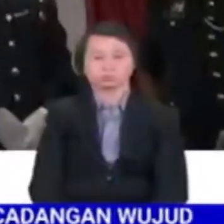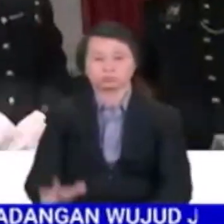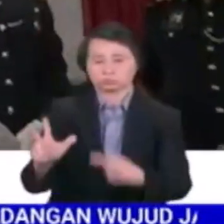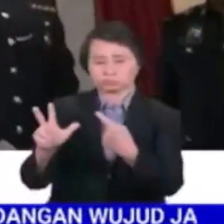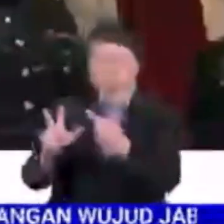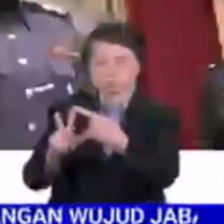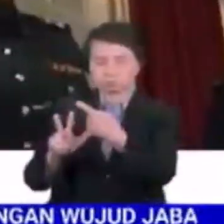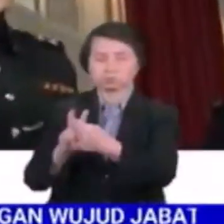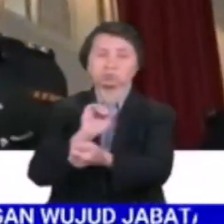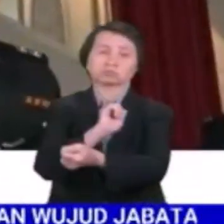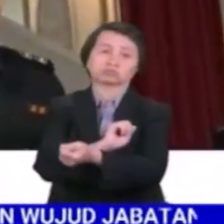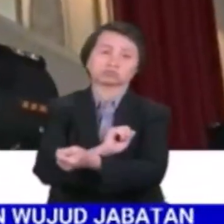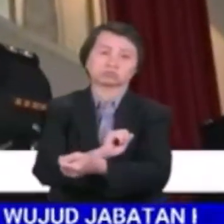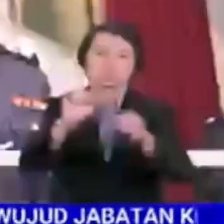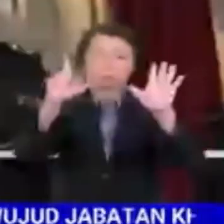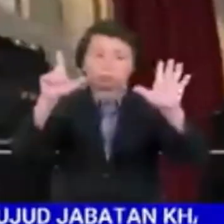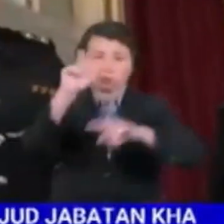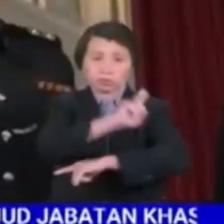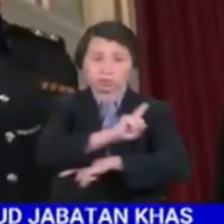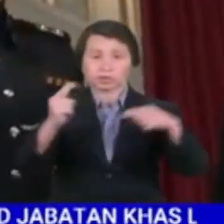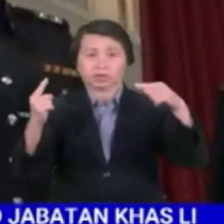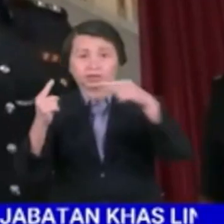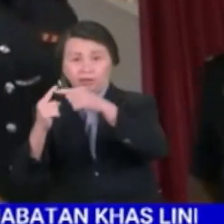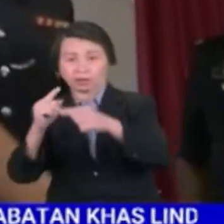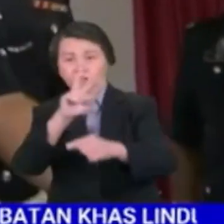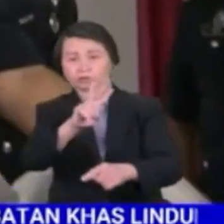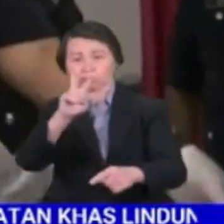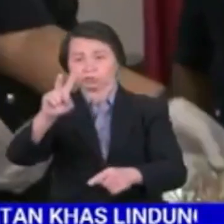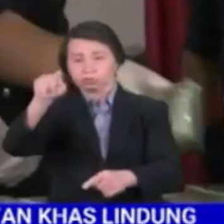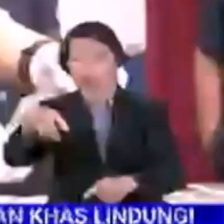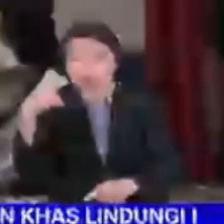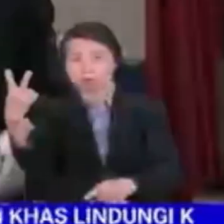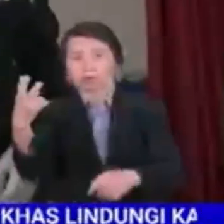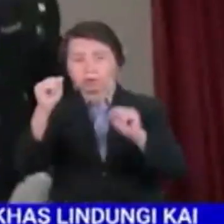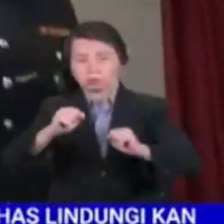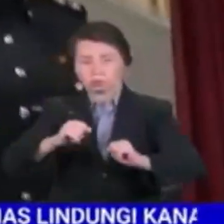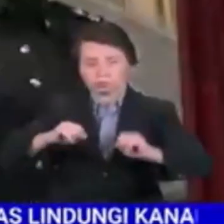Kesemua suspek direman 7 hari hingga 22 Februari